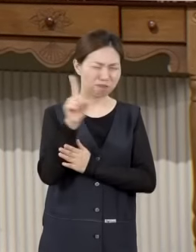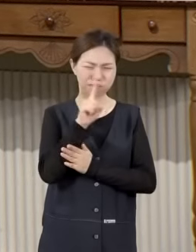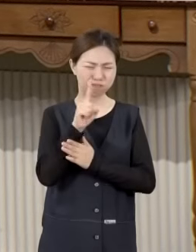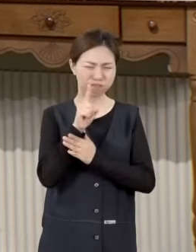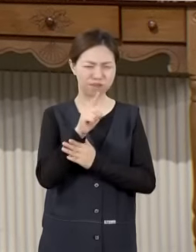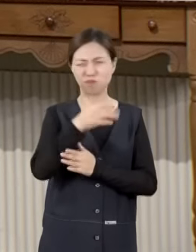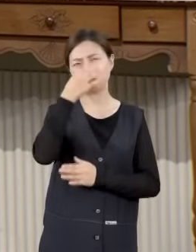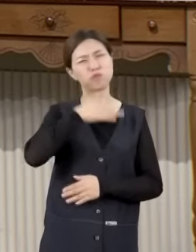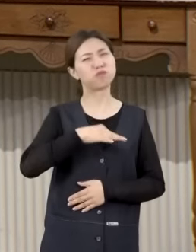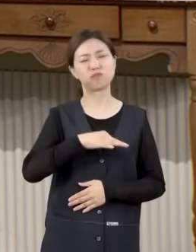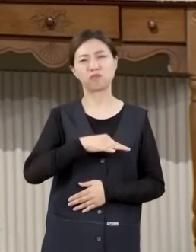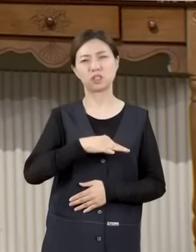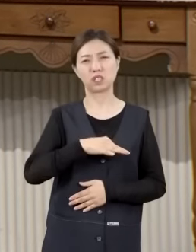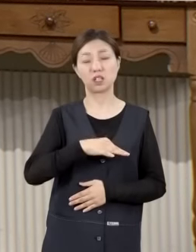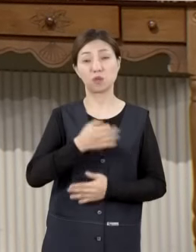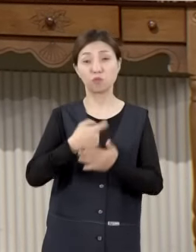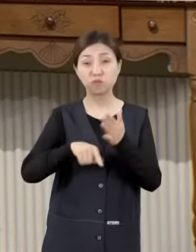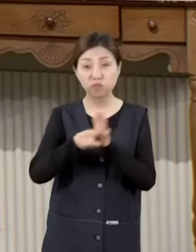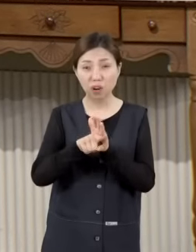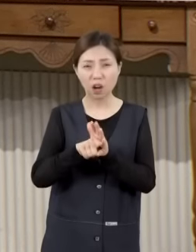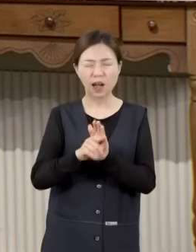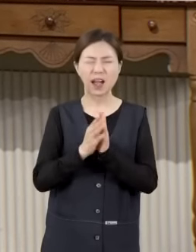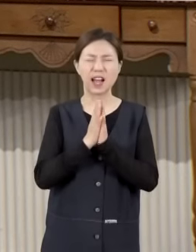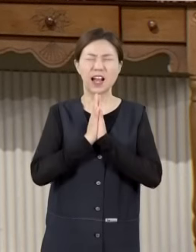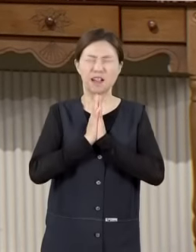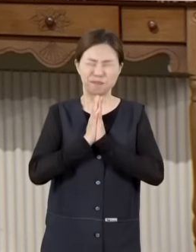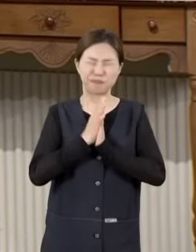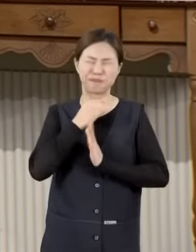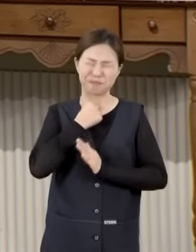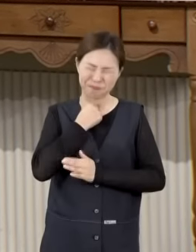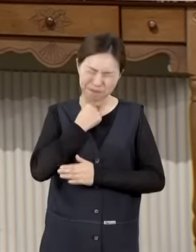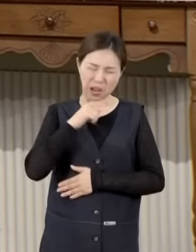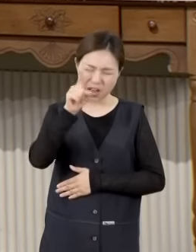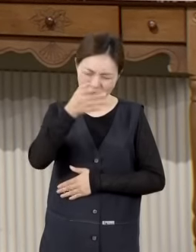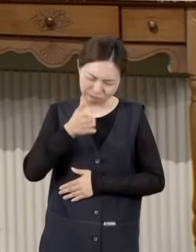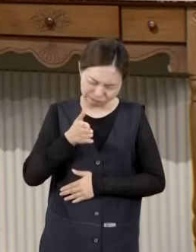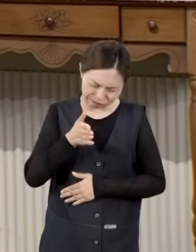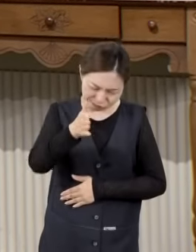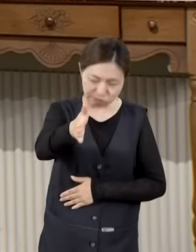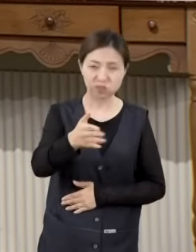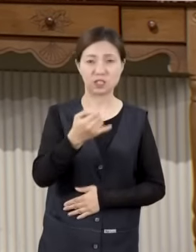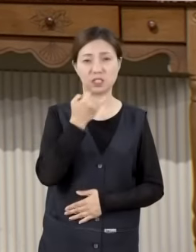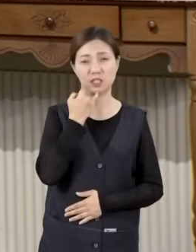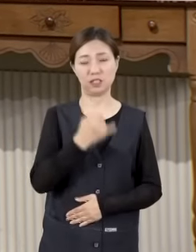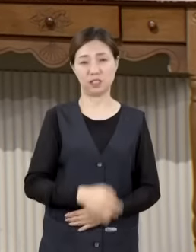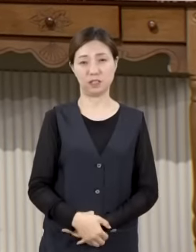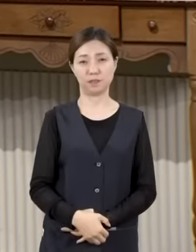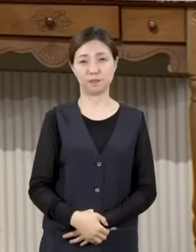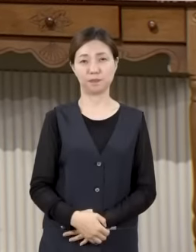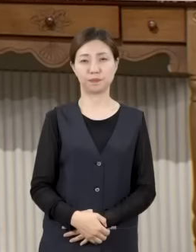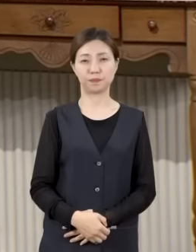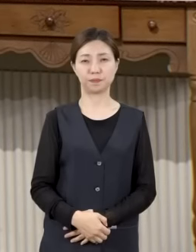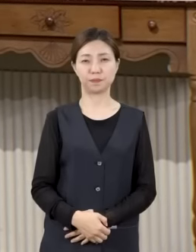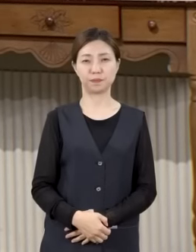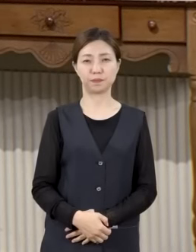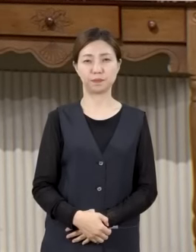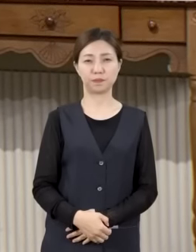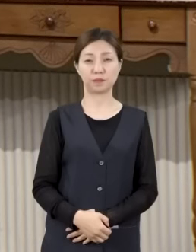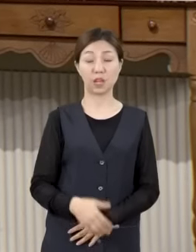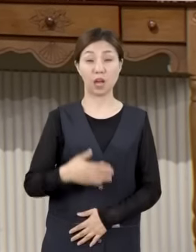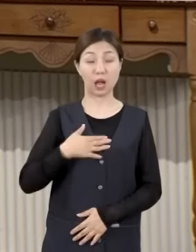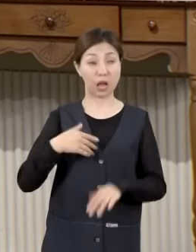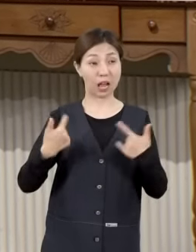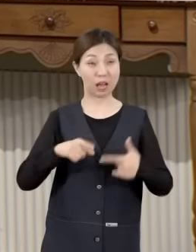됩니다 어떤 기도를 하든 간절하게 해봐라 간절 하게 그래서 제가 늘 드리는